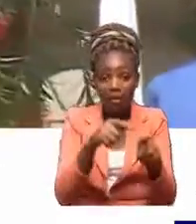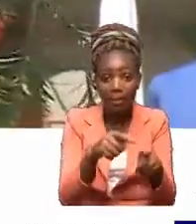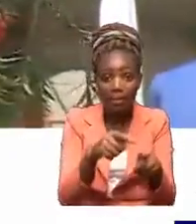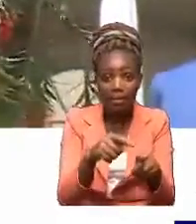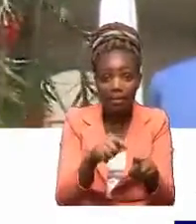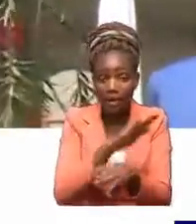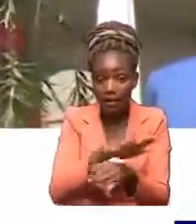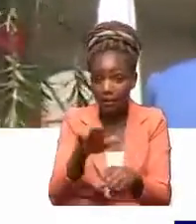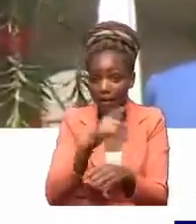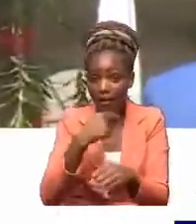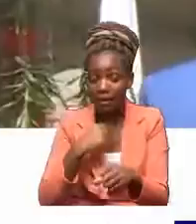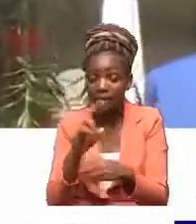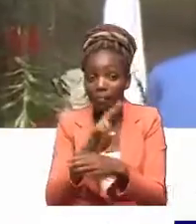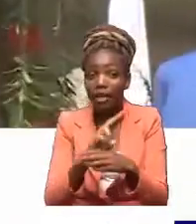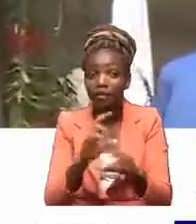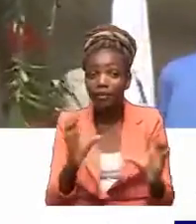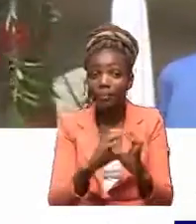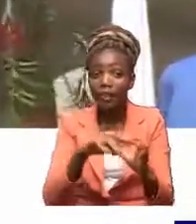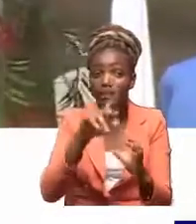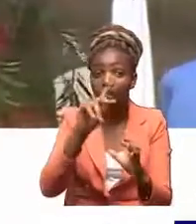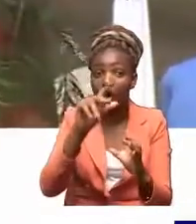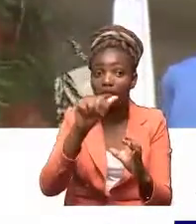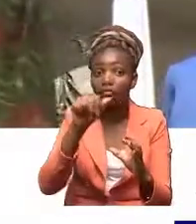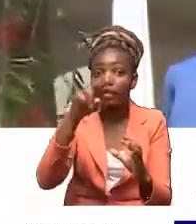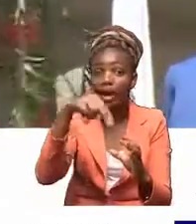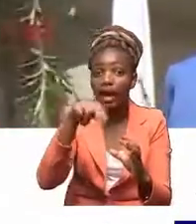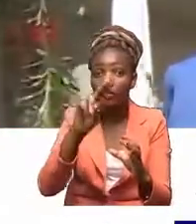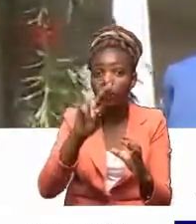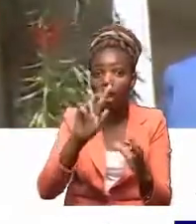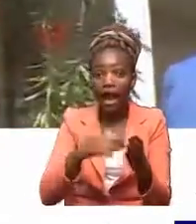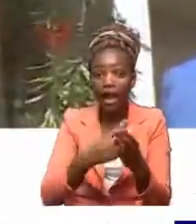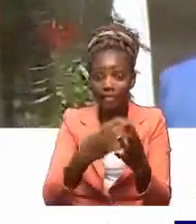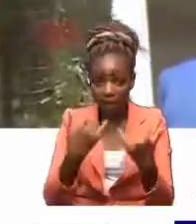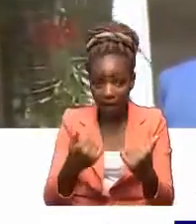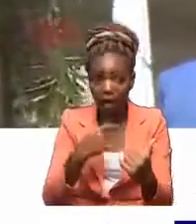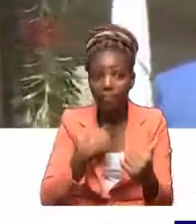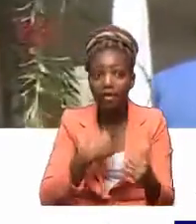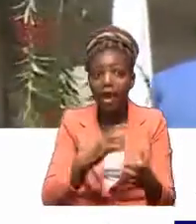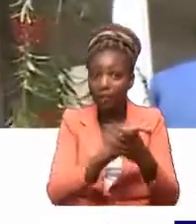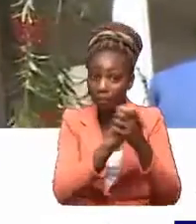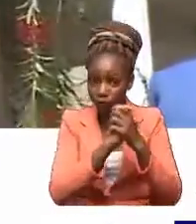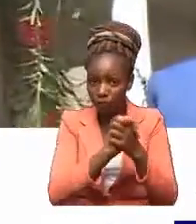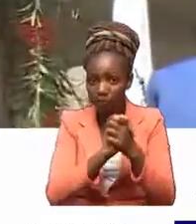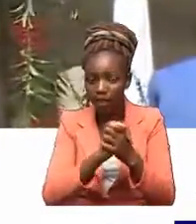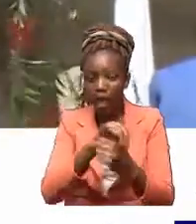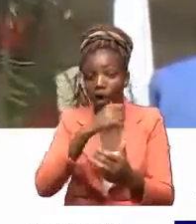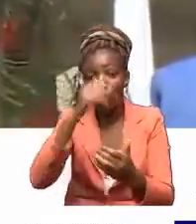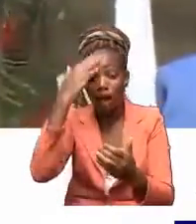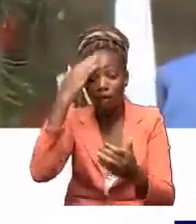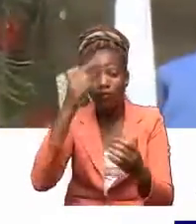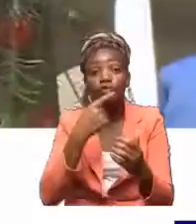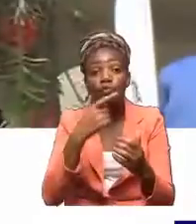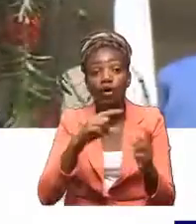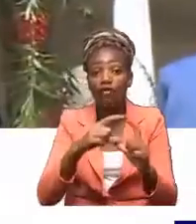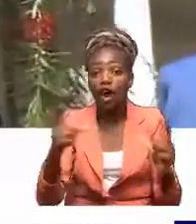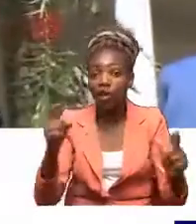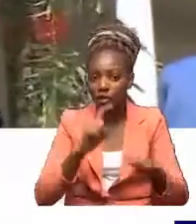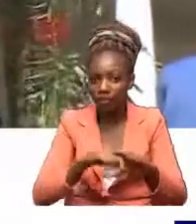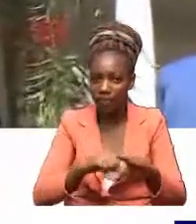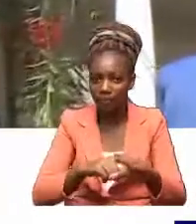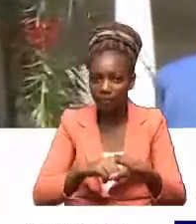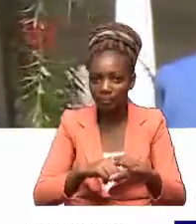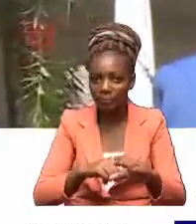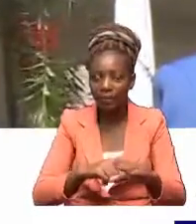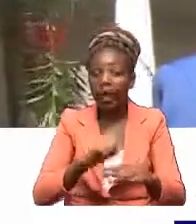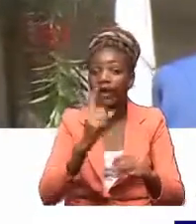ya KANU mara mbili. Sasa nimefika upande ya Jubilee. So tumemjua huyu mzee kwa muda mrefu, na amekuwa ni